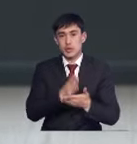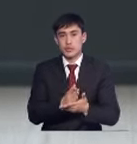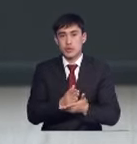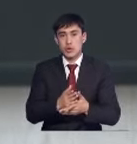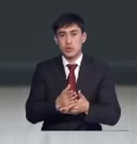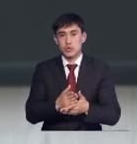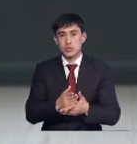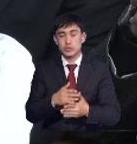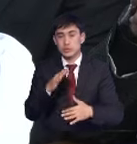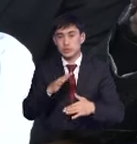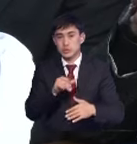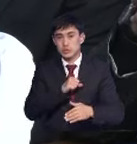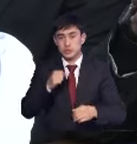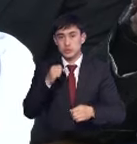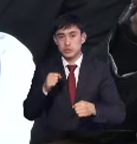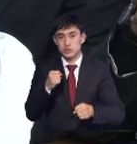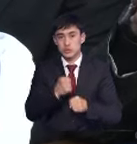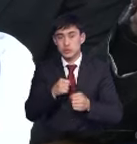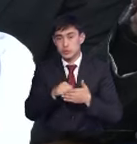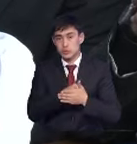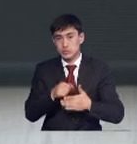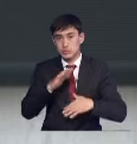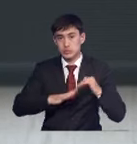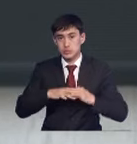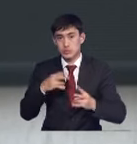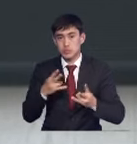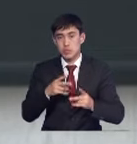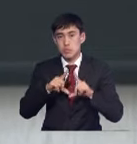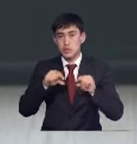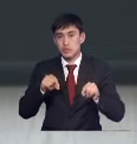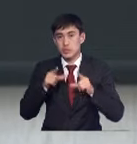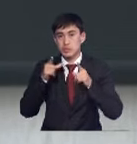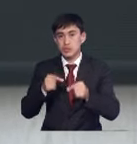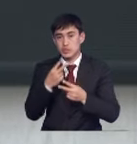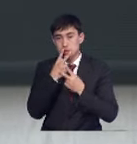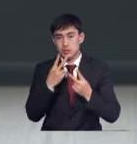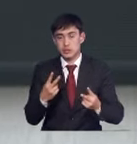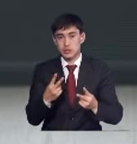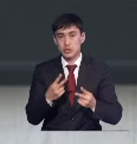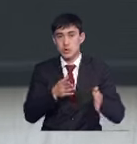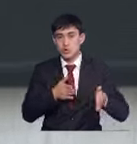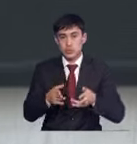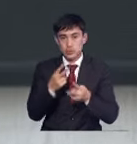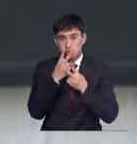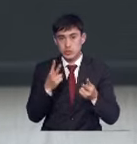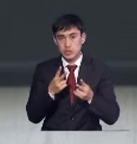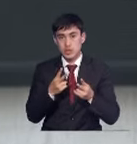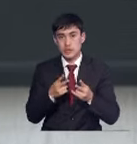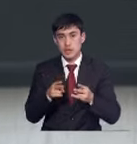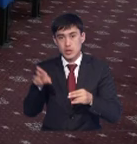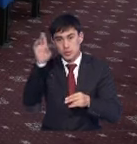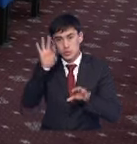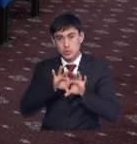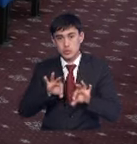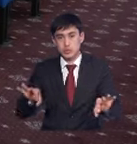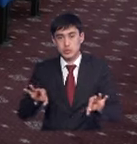қолға алмасаңыздар, мынау уже халықтан ұят болып жүр. Мектептерді араласақ, мынау жолды көрсек, кәріз жүйелері 10 жылдап